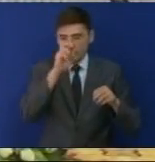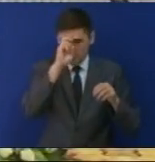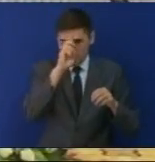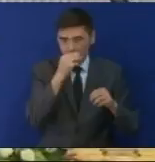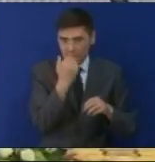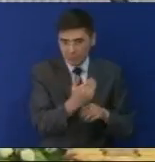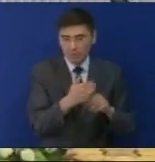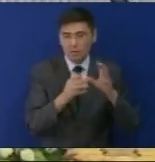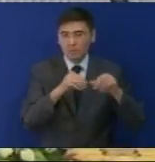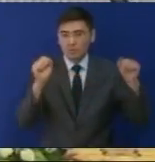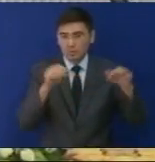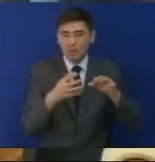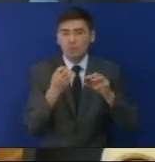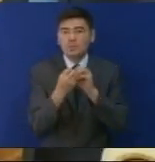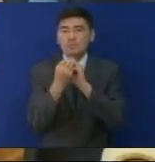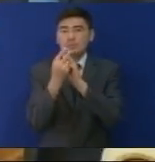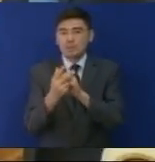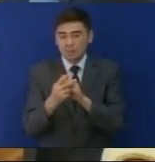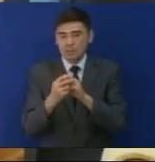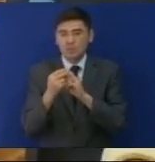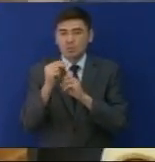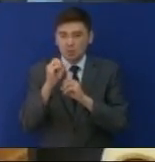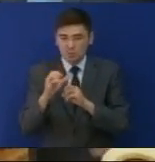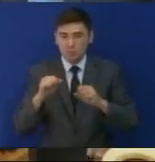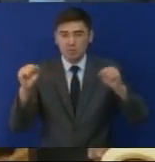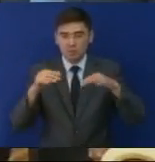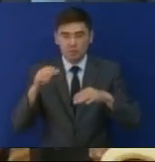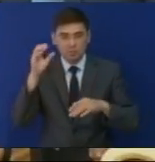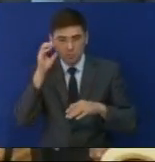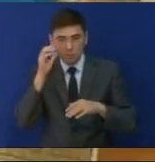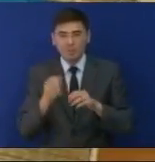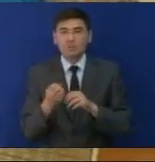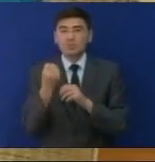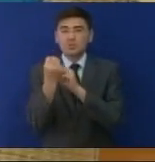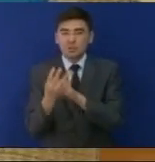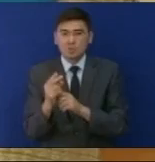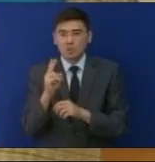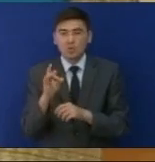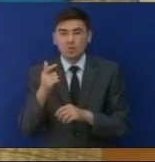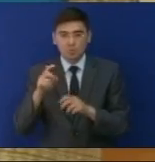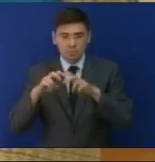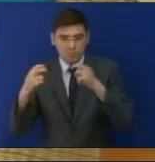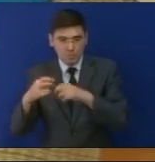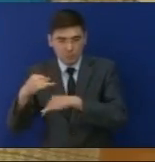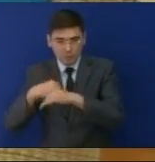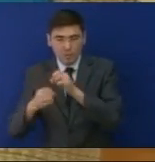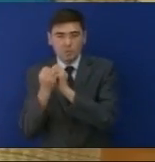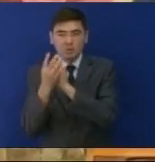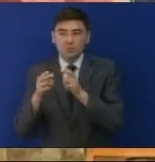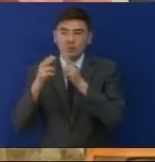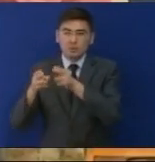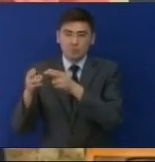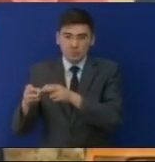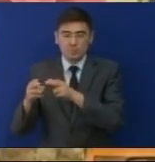государственные органы. Кроме того, проведено 13 правительственных часов, 2 парламентских слушания, 14 круглых столов, 14 выездных заседаний